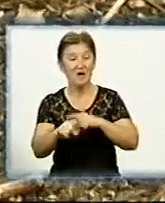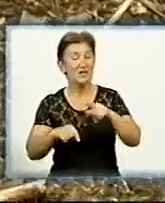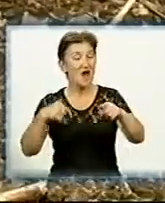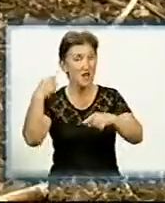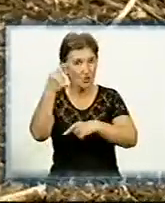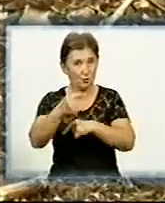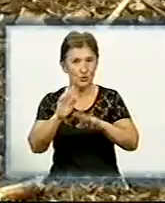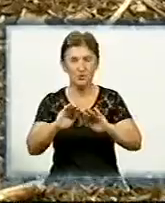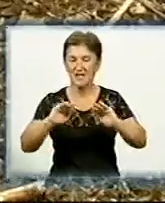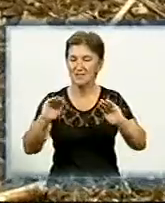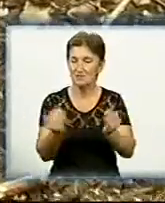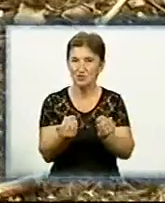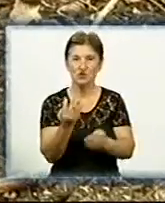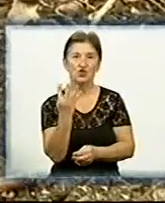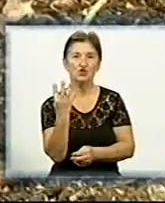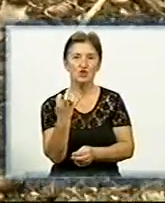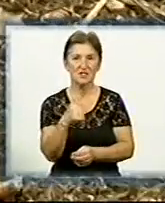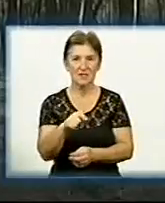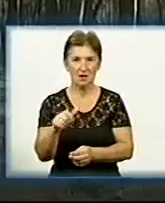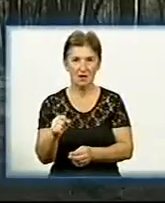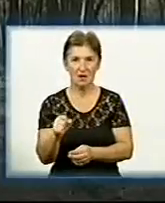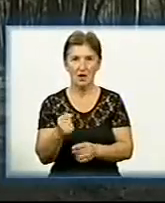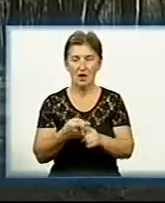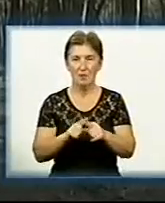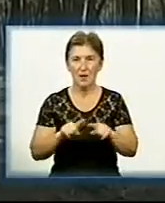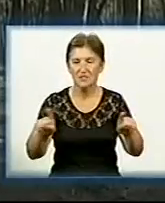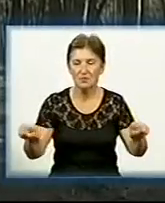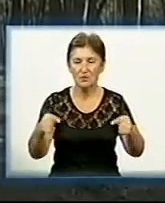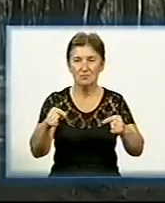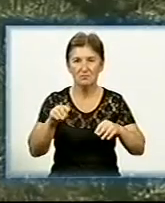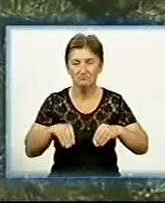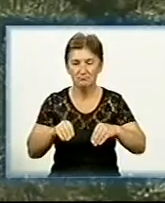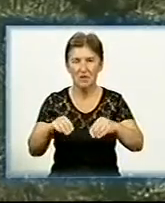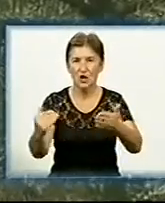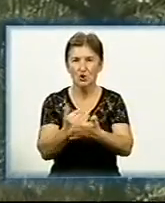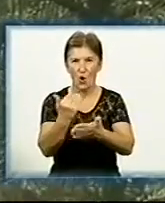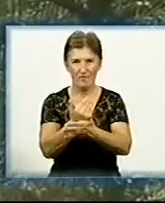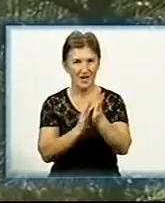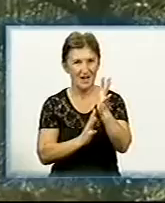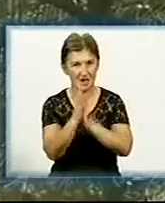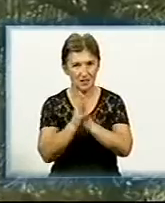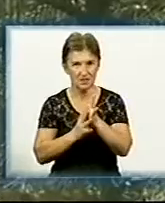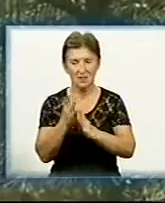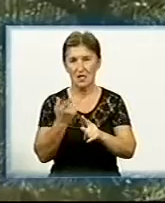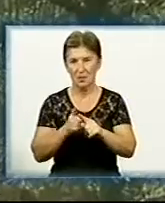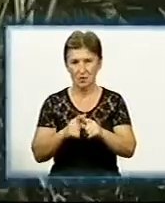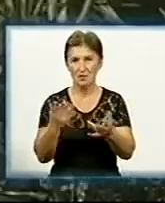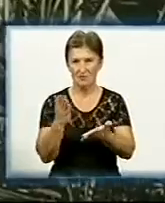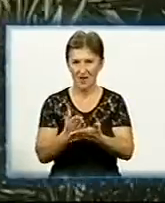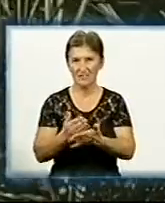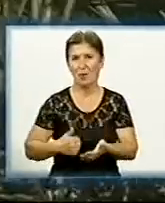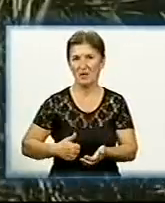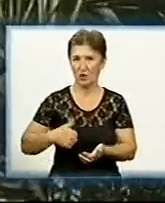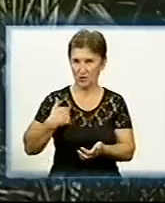заліснення зменшиться на 400 гектарів. Тим не менш, створення нових лісів та збереження існуючих залишається пріоритетом для лісівників. Особливо